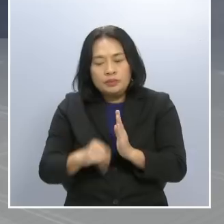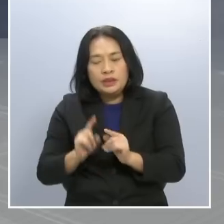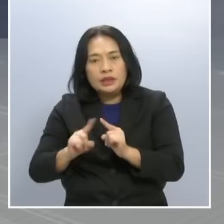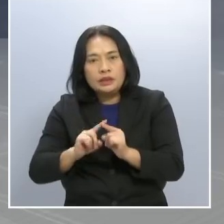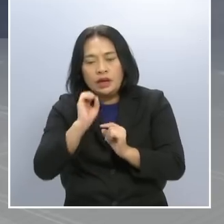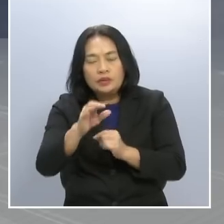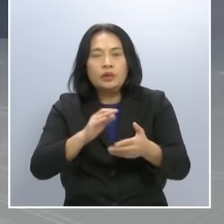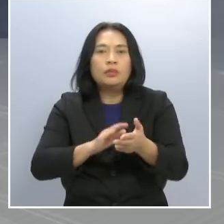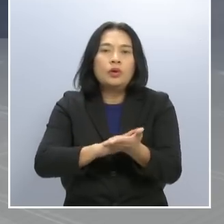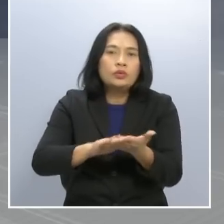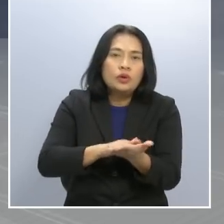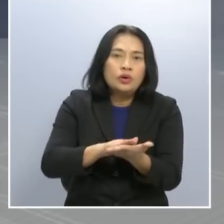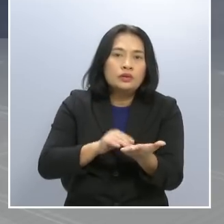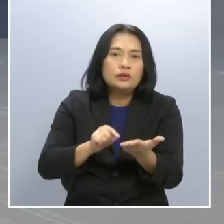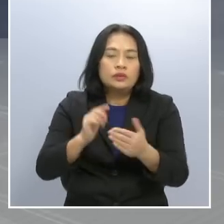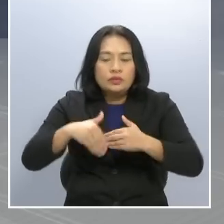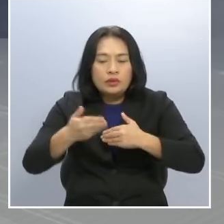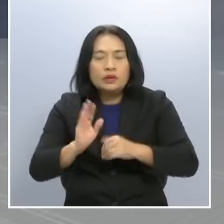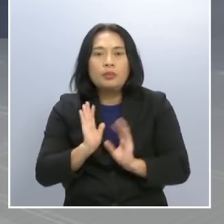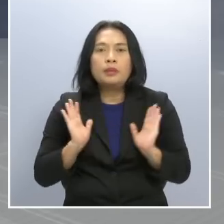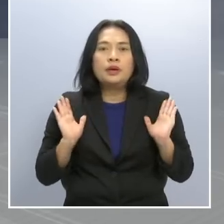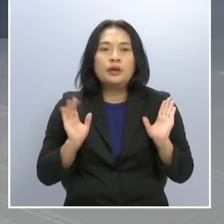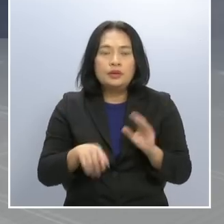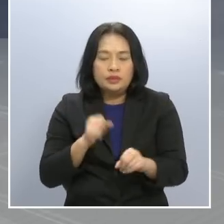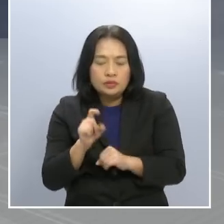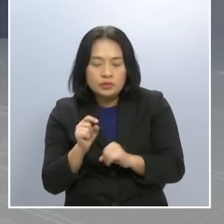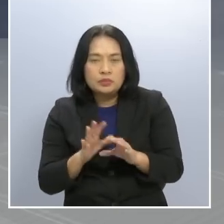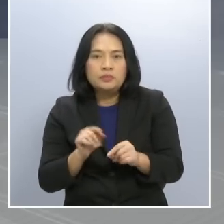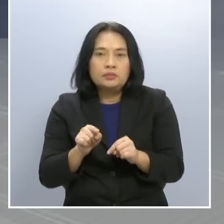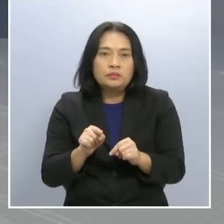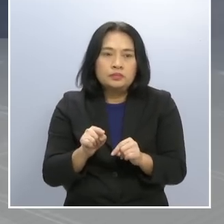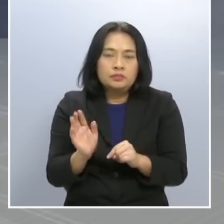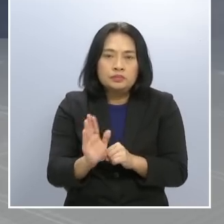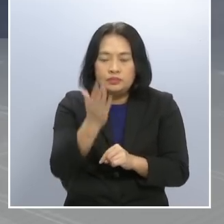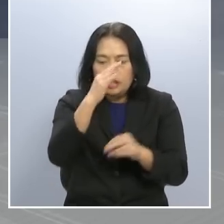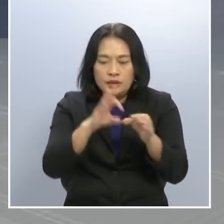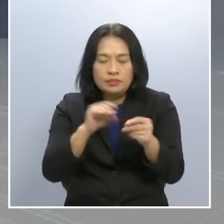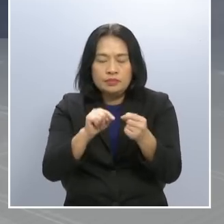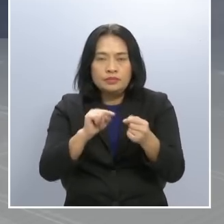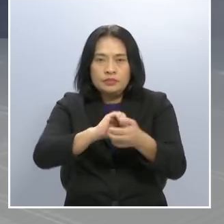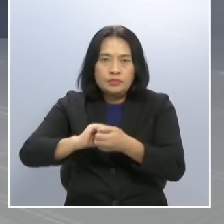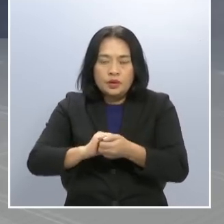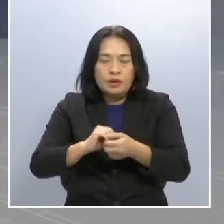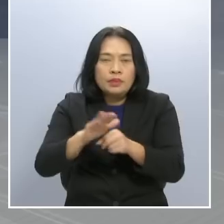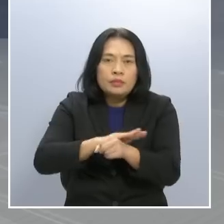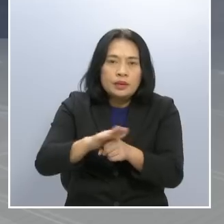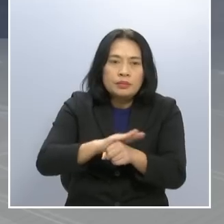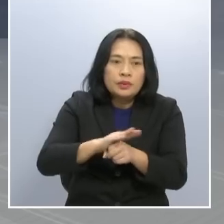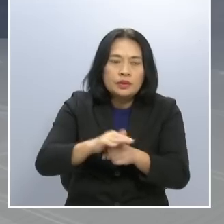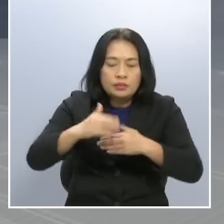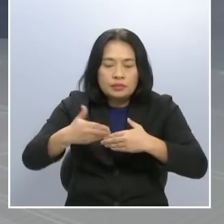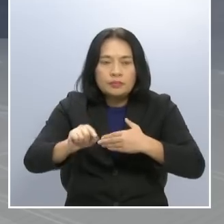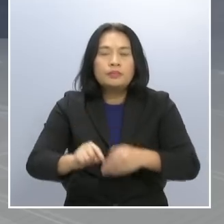โทษต่อไปนี้ไม่ล้ำเส้นไม่เร่งไม่บีบคั้นเรามาเดินหน้าต่อแบบพอดีไปด้วยกัน